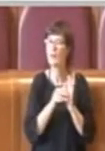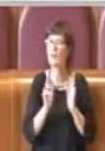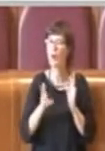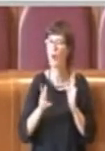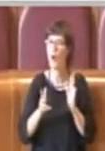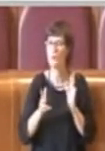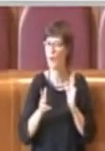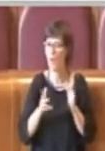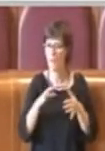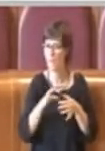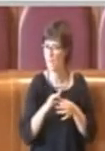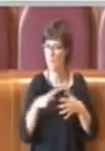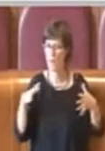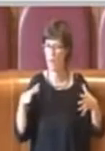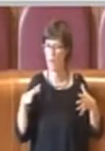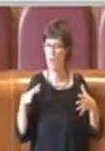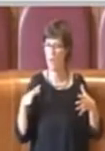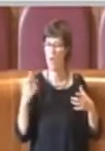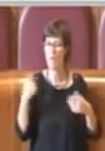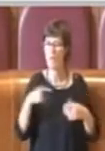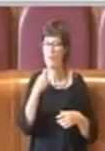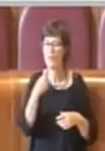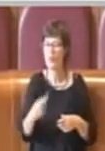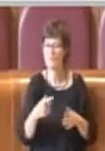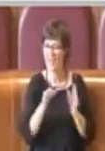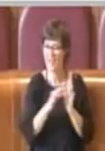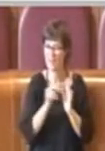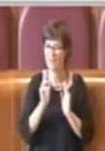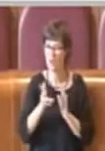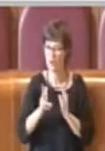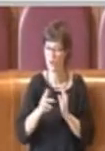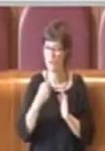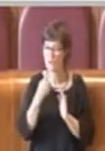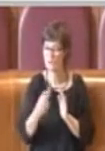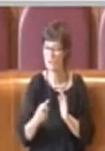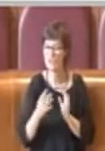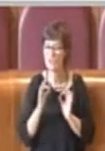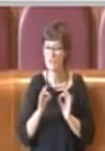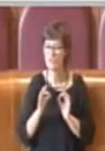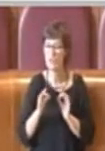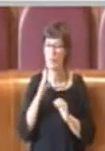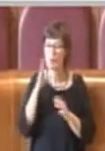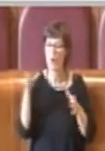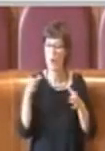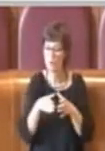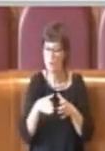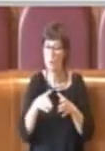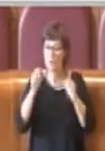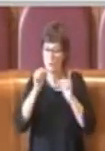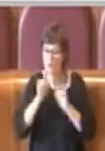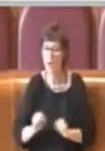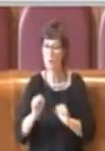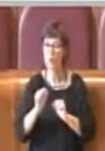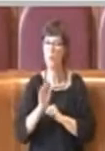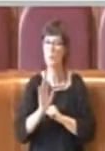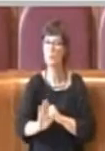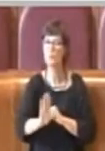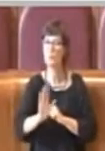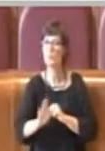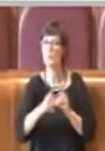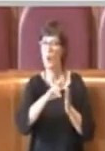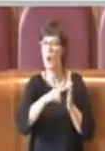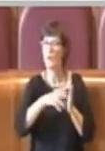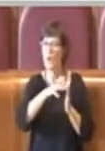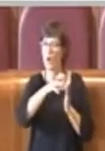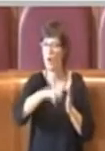la possibilità per la consulta di poter diciamo, redigere un proprio regolamento interno. Quindi veramente mi sembra una cosa